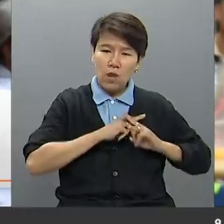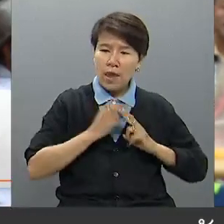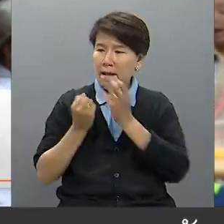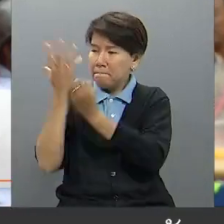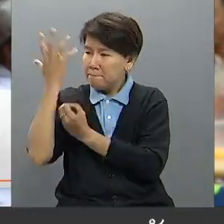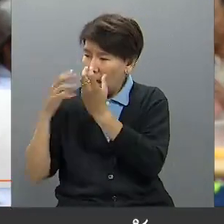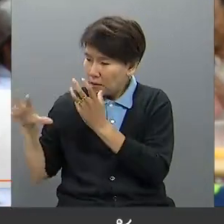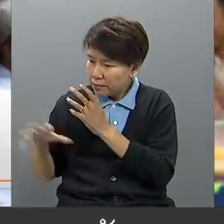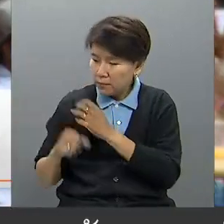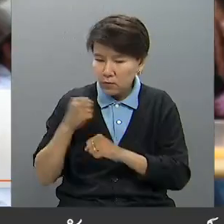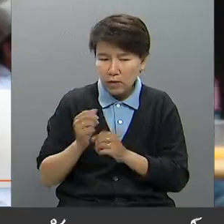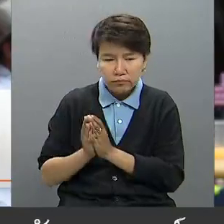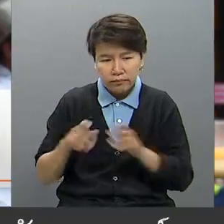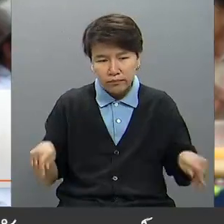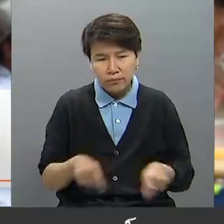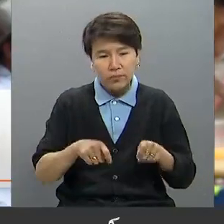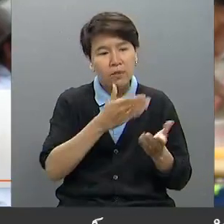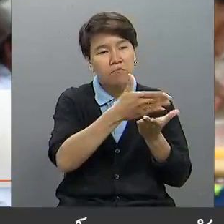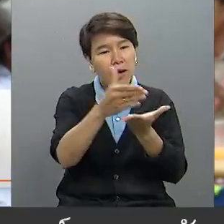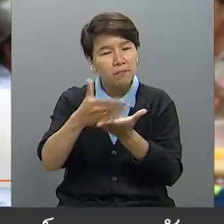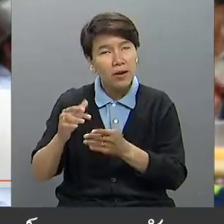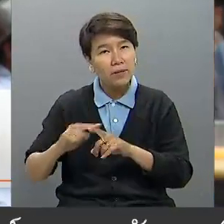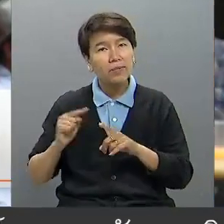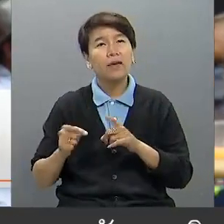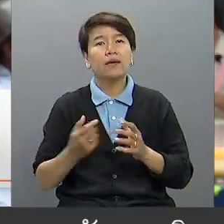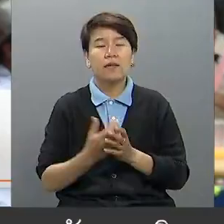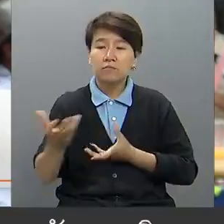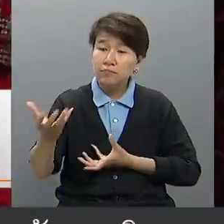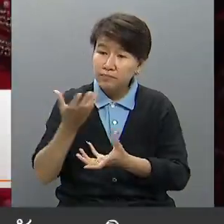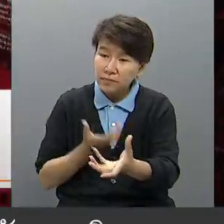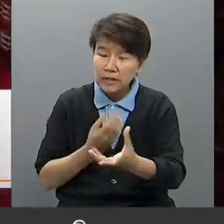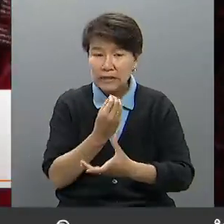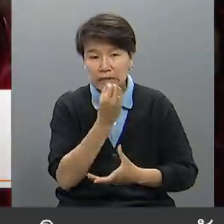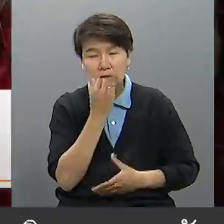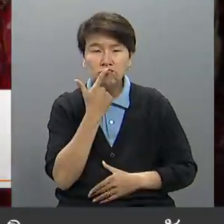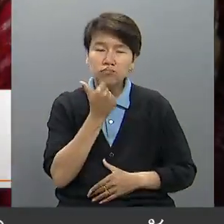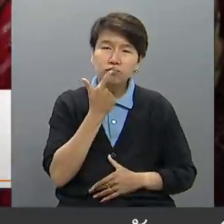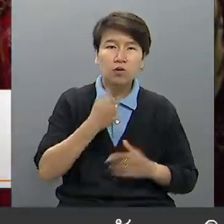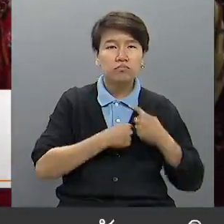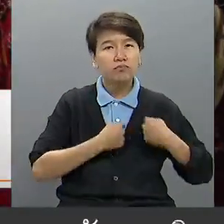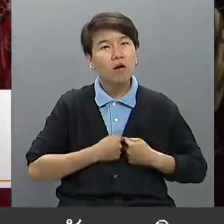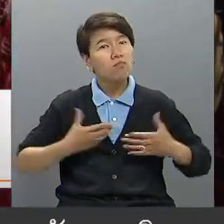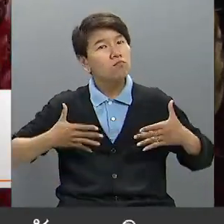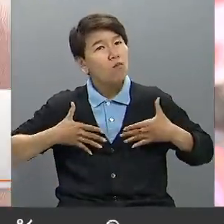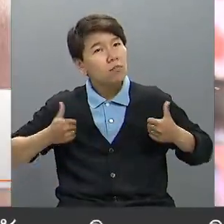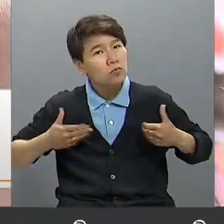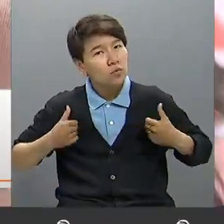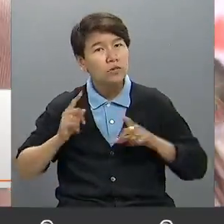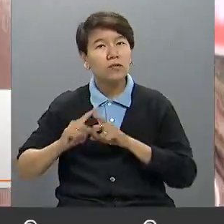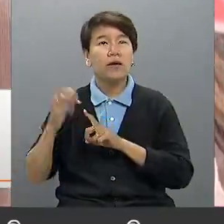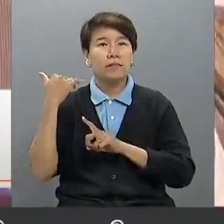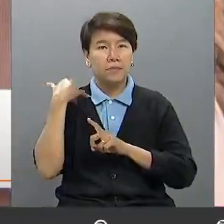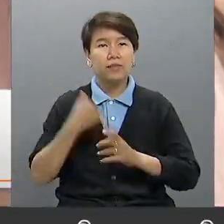นะครับให้คนที่นี่เนี่ยได้มีการแลกเปลี่ยนกินอาหารกันอย่างมีความสุขแล้วก็มีการแลกกันด้วยนะฮะตามธีมงานนะ